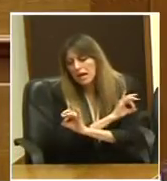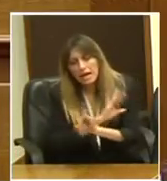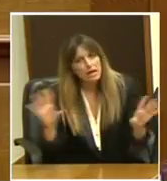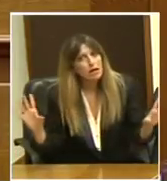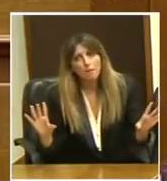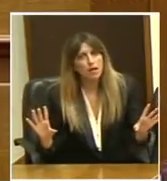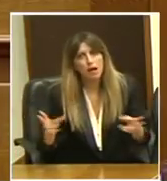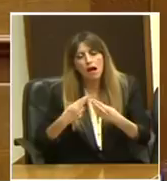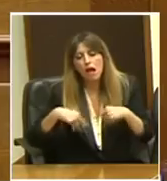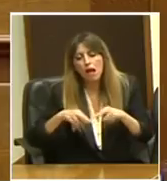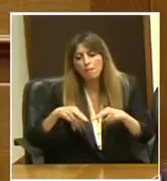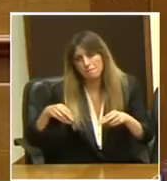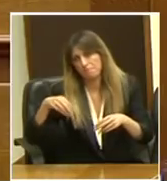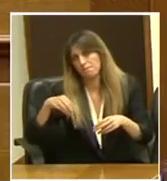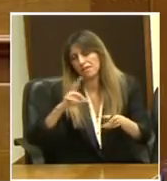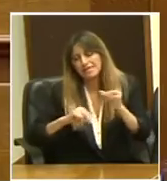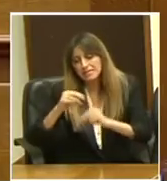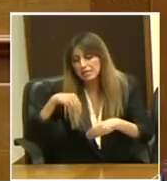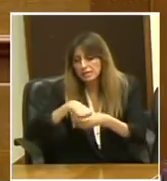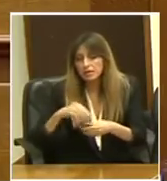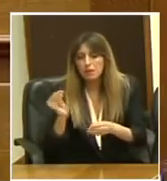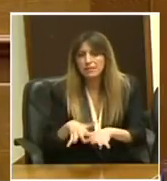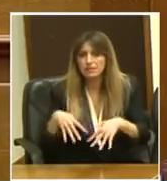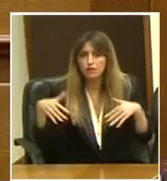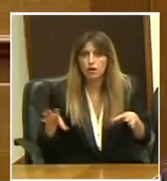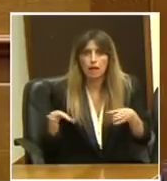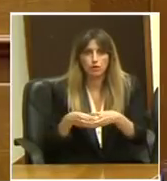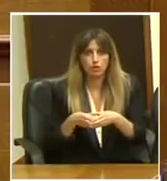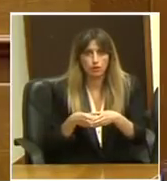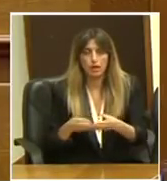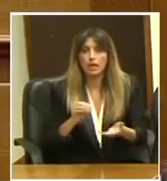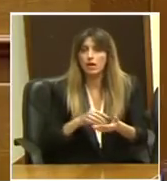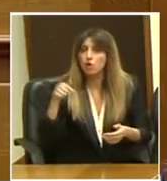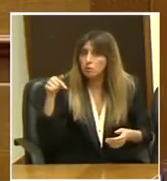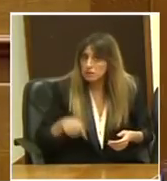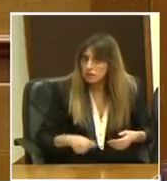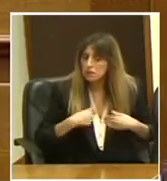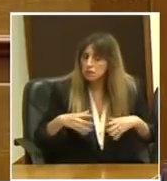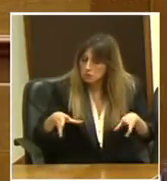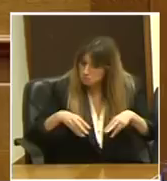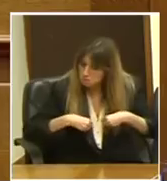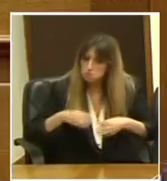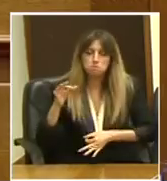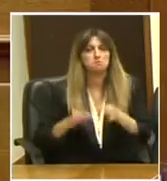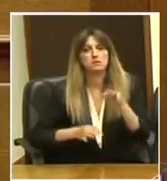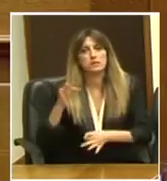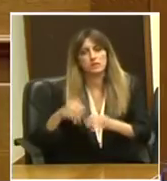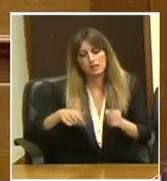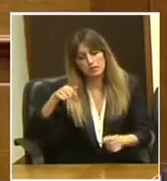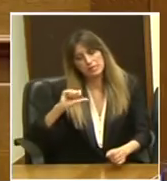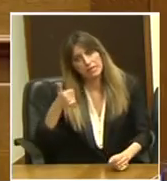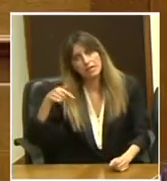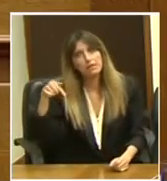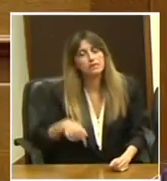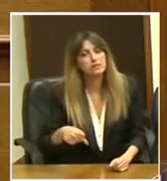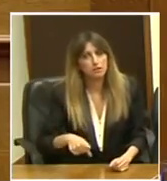κατά συνέπεια δεχτήκαμε και τη σημερινή συζήτηση και έχουμε μια συμφωνία που κάνει τον